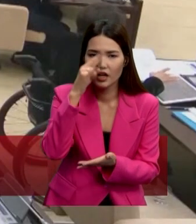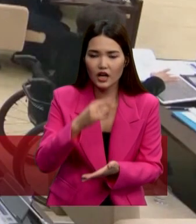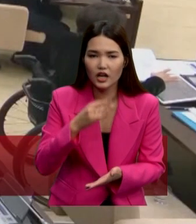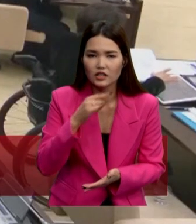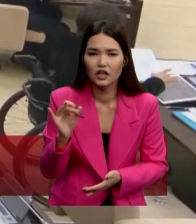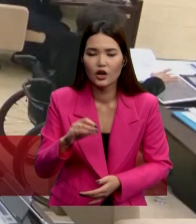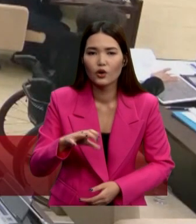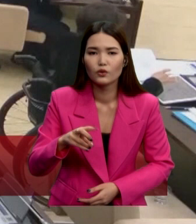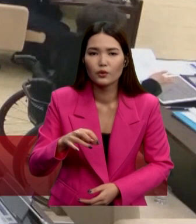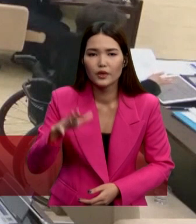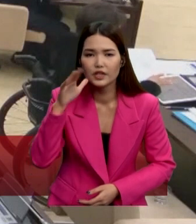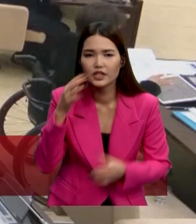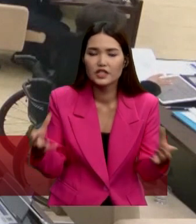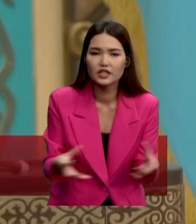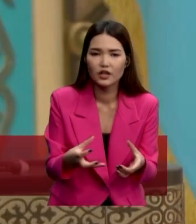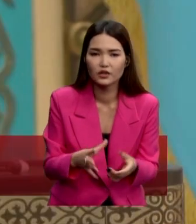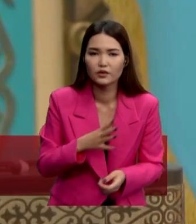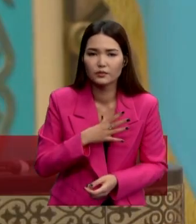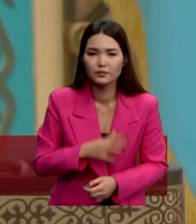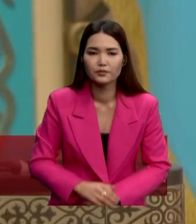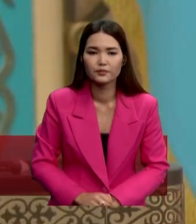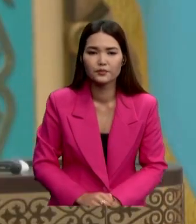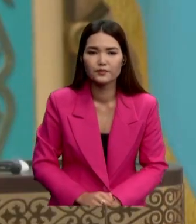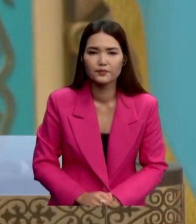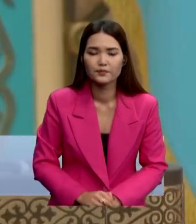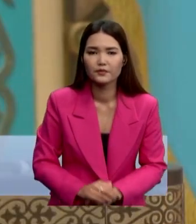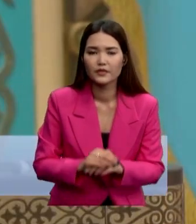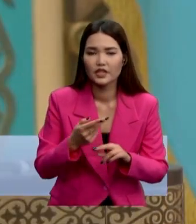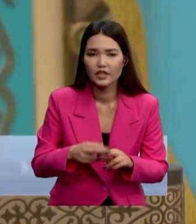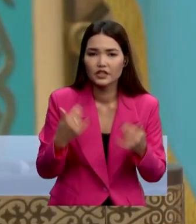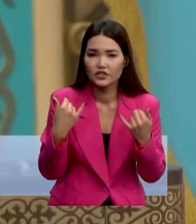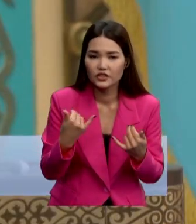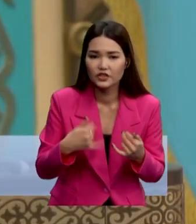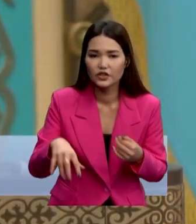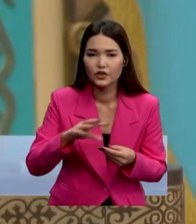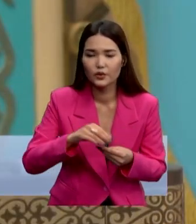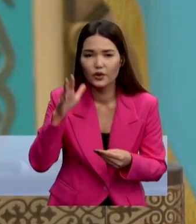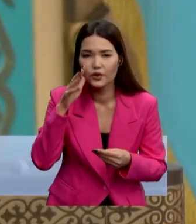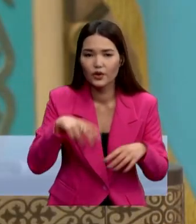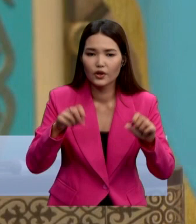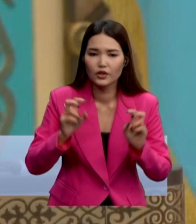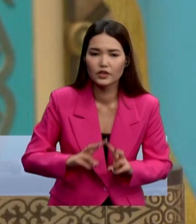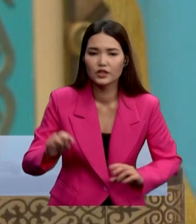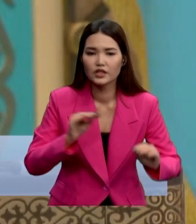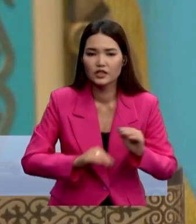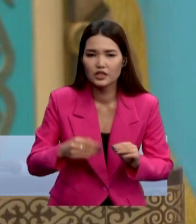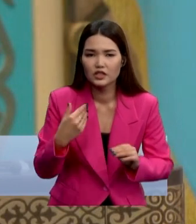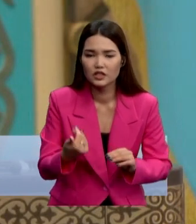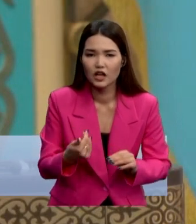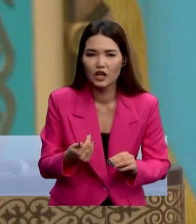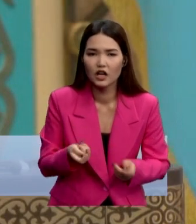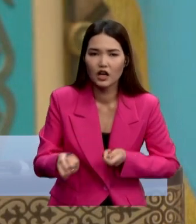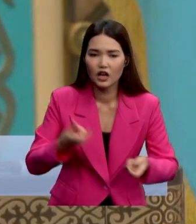және төбет иті тұқымдарын сақтау. Заң жобасында қазақ ит тұқымдарын сақтау және өсімін молайту саласында қызметті жүзеге